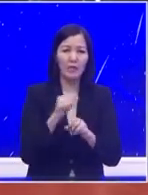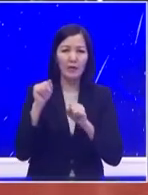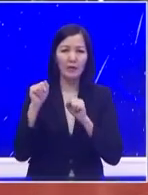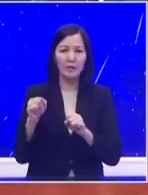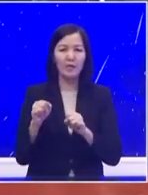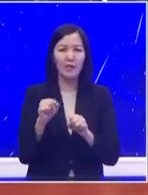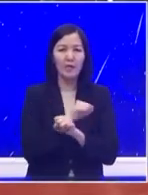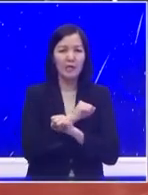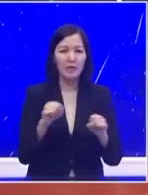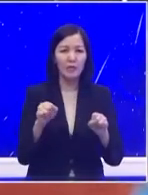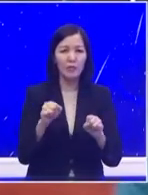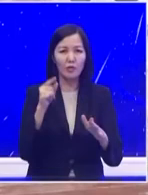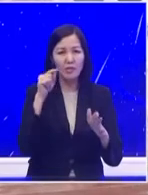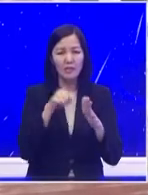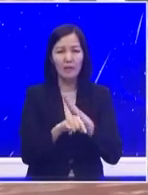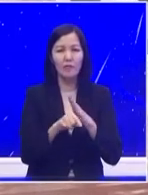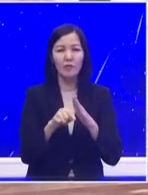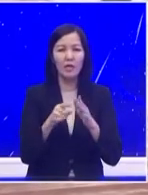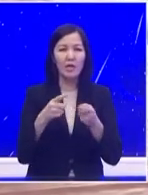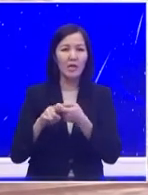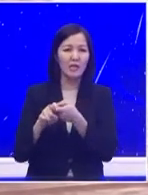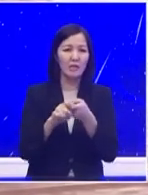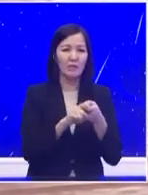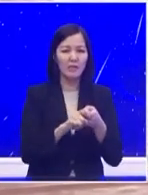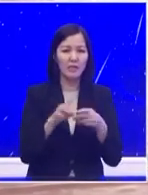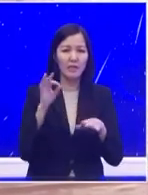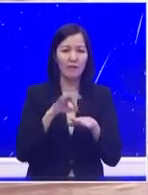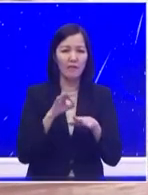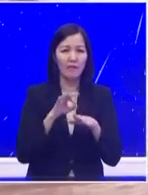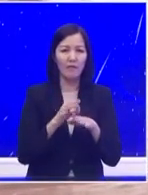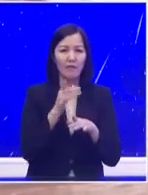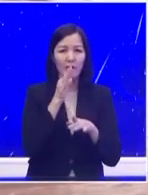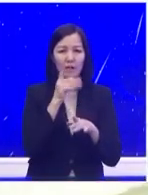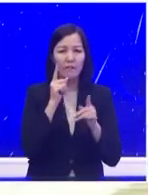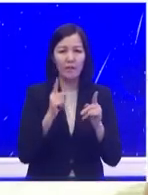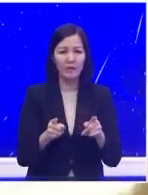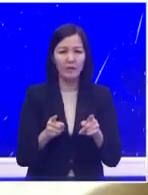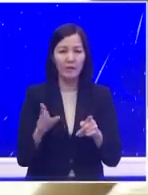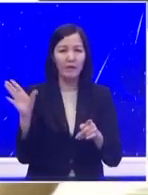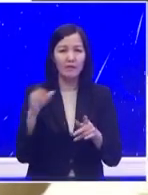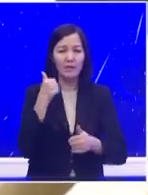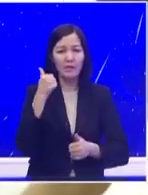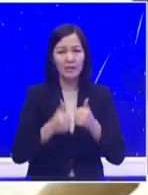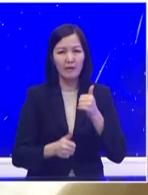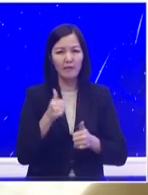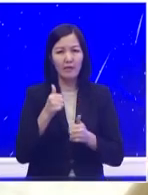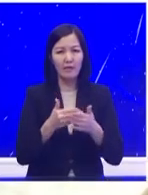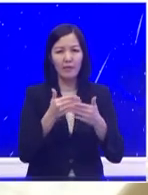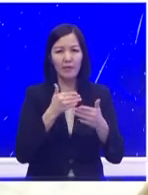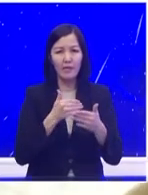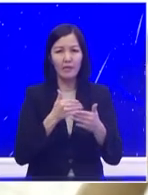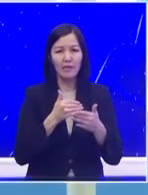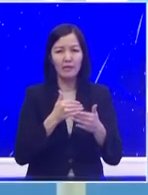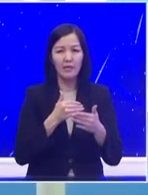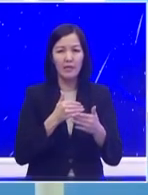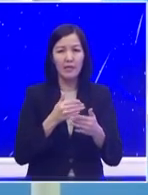по недопущению завоза и распространения коронавирусной инфекции на период пандемии, все соревнования и мероприятия перенесены